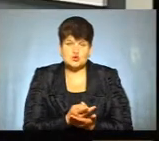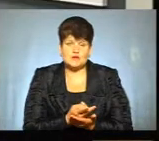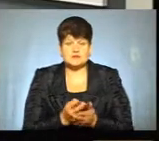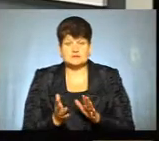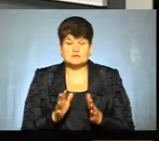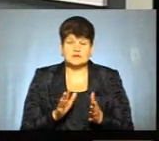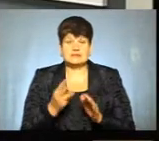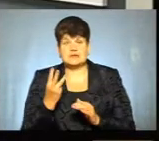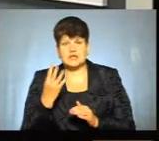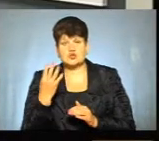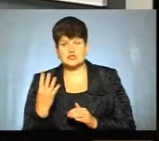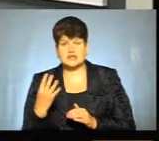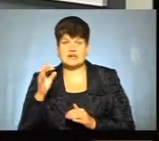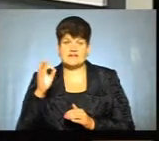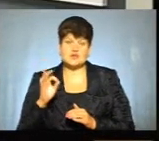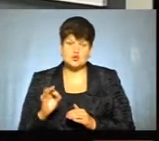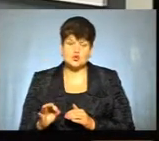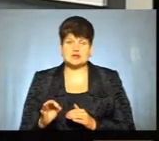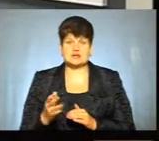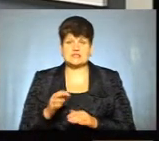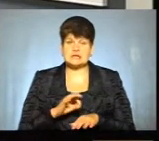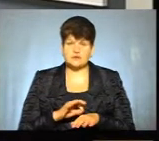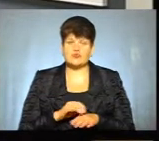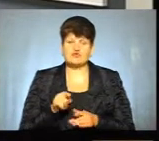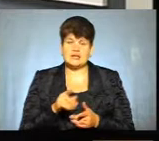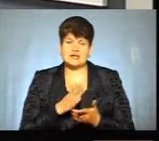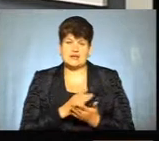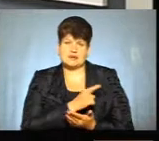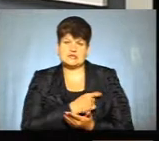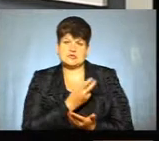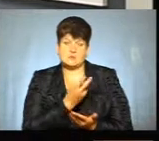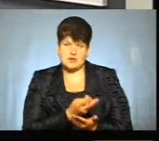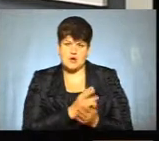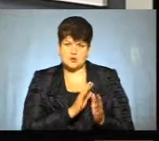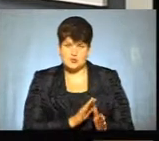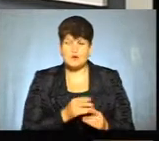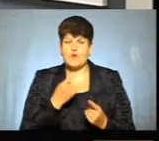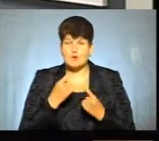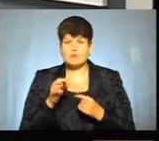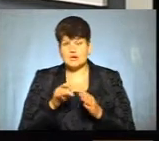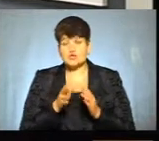межах 3-4% від захворілих, вони є госпіталізовані. Тобто ми говоримо про те, що сезон розпочався, але він ще не